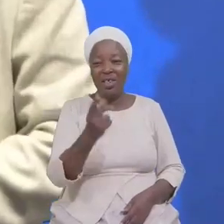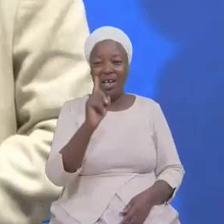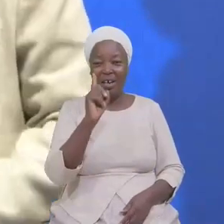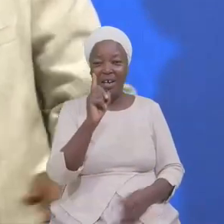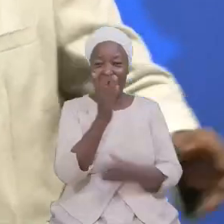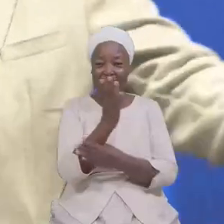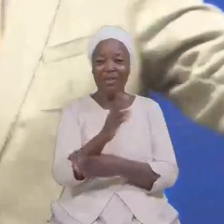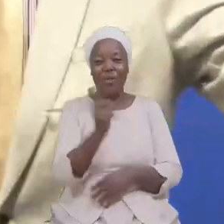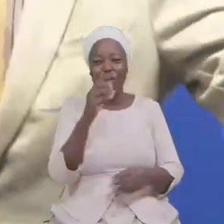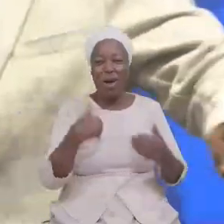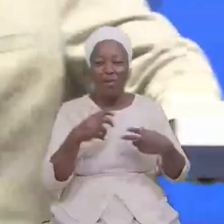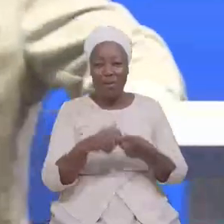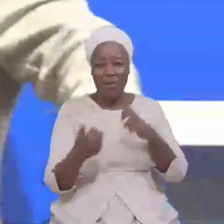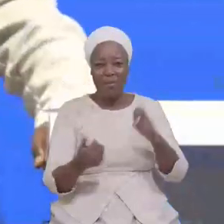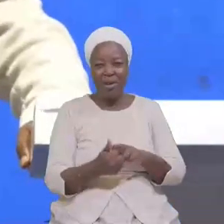problème.